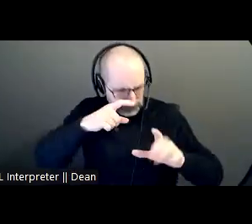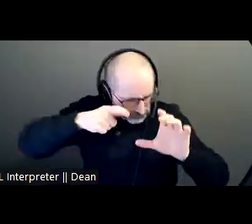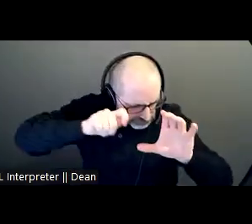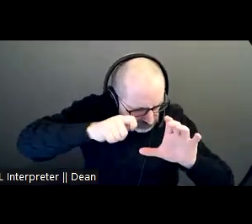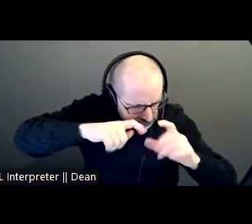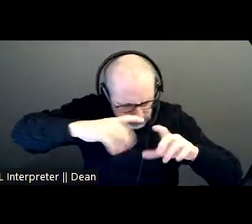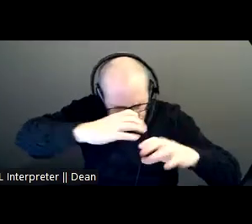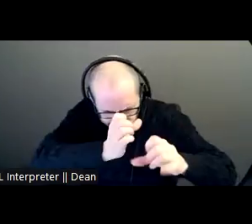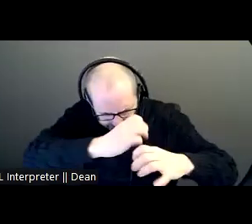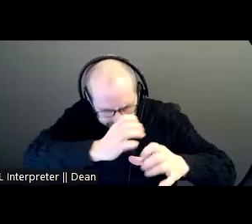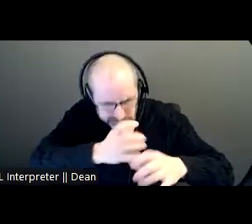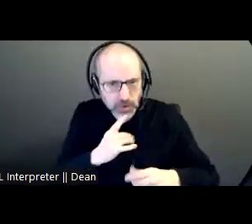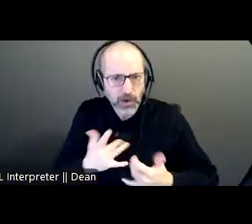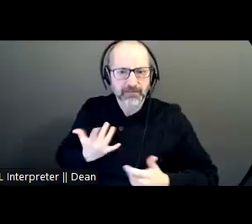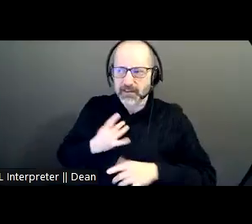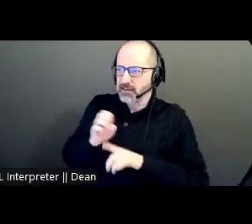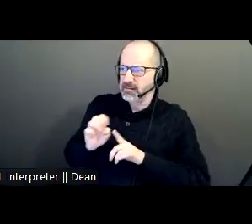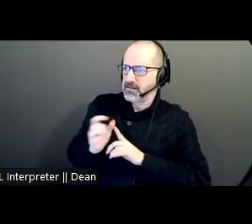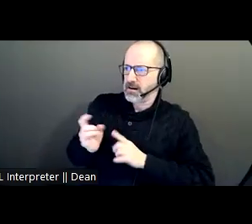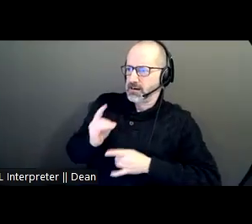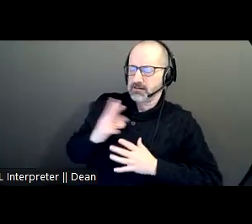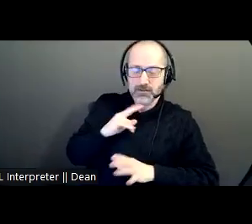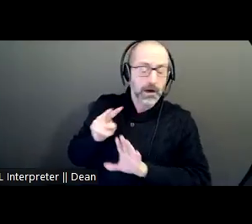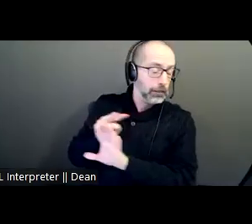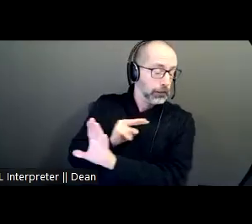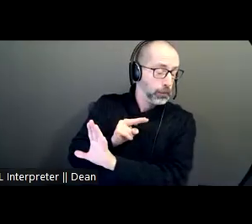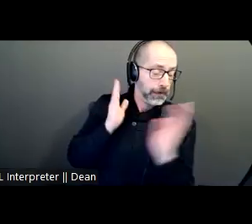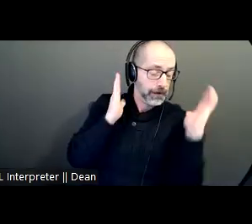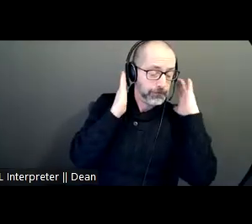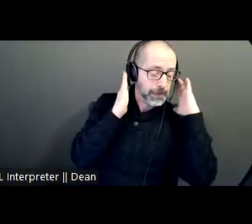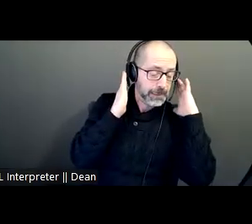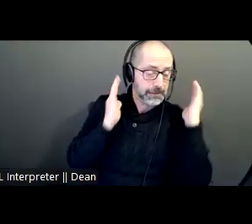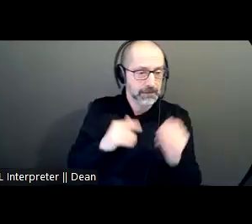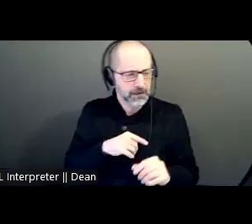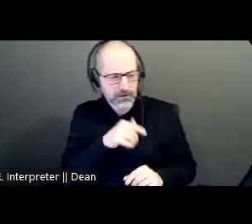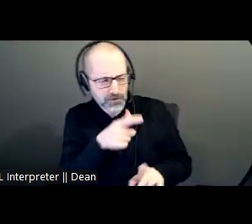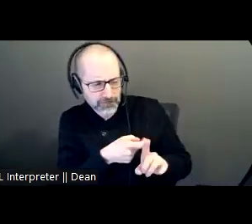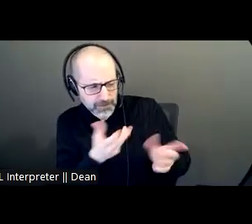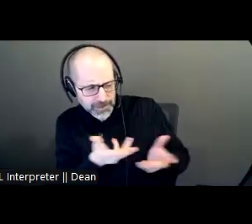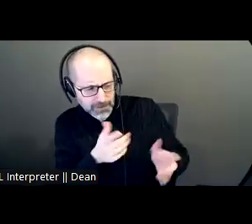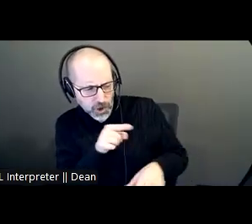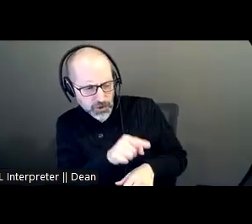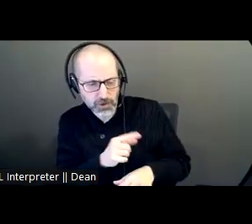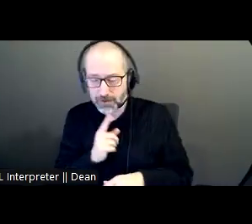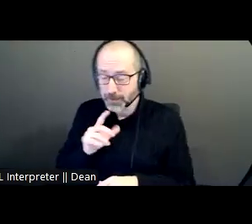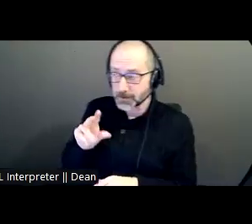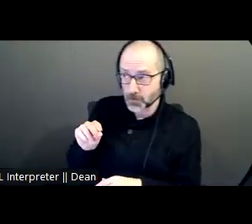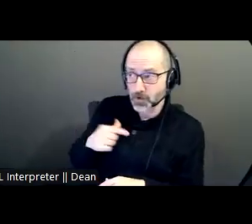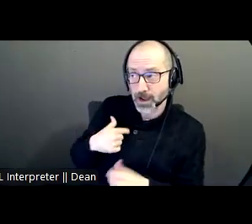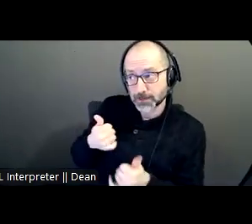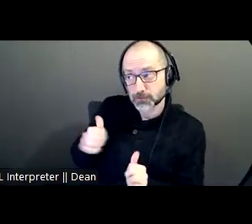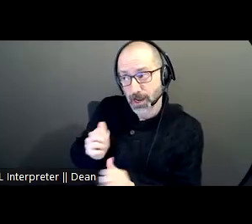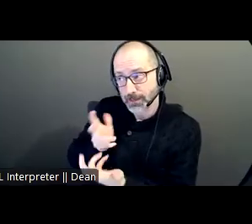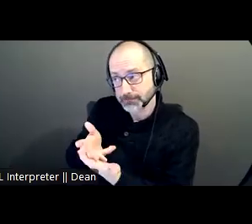qu'on regarde par un microscope. Alors, je ne regarde pas et je couvre mes yeux. On me dit, t'es pas d'ici. Mais non, pas du tout, mais je